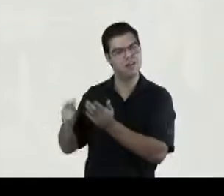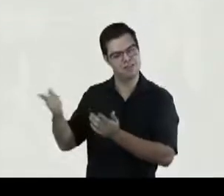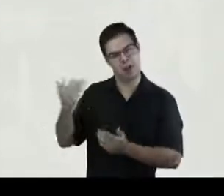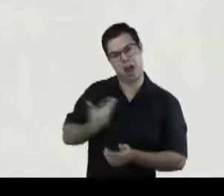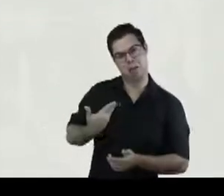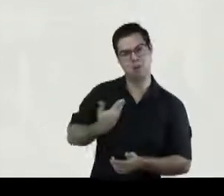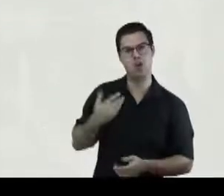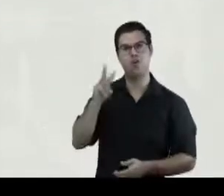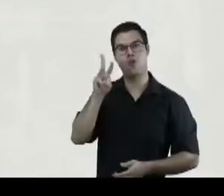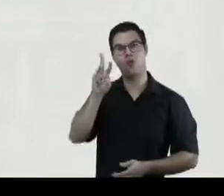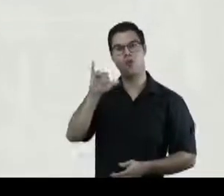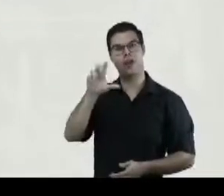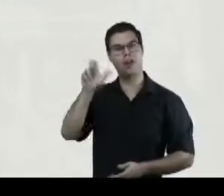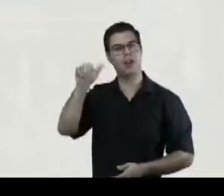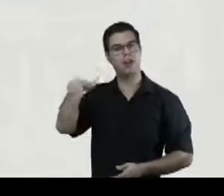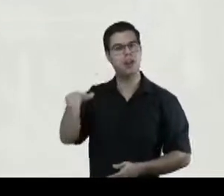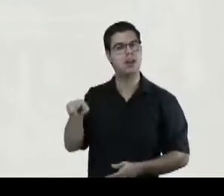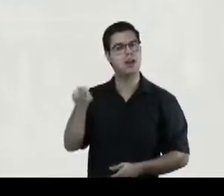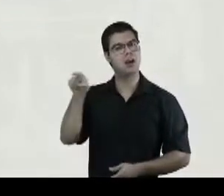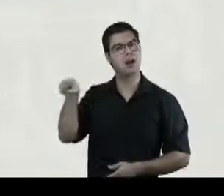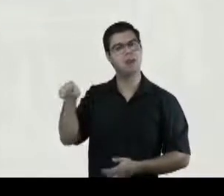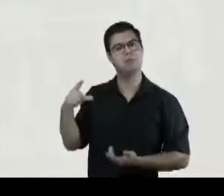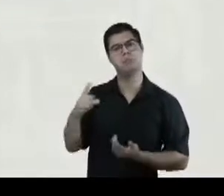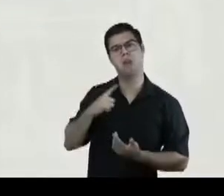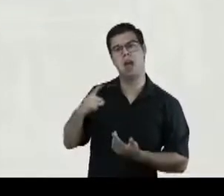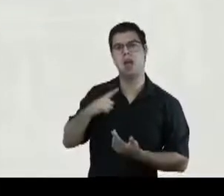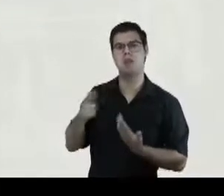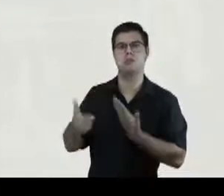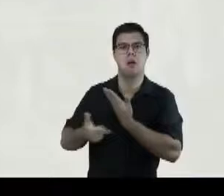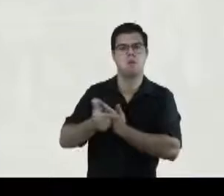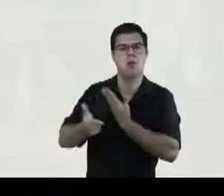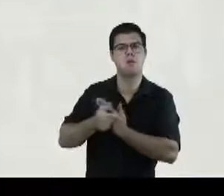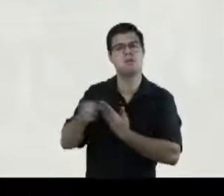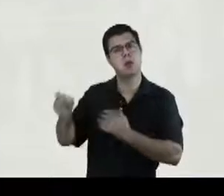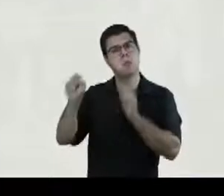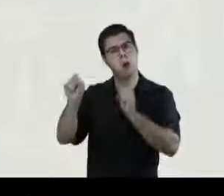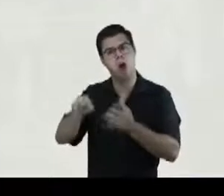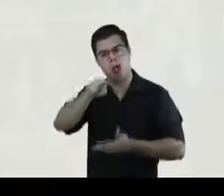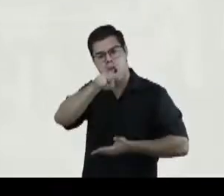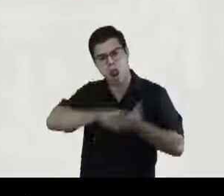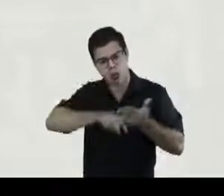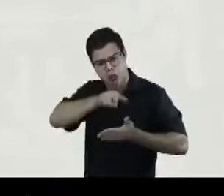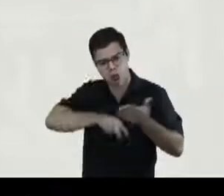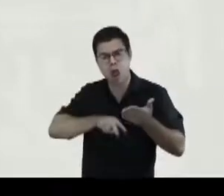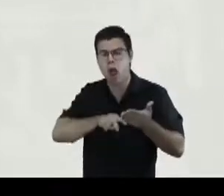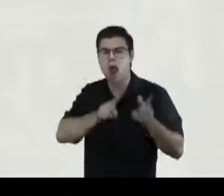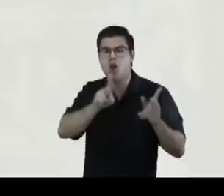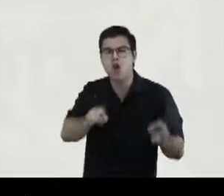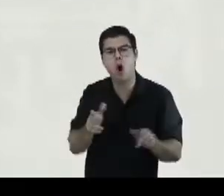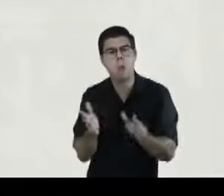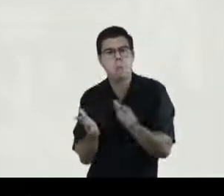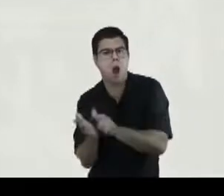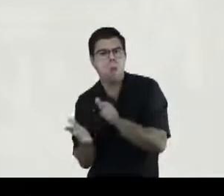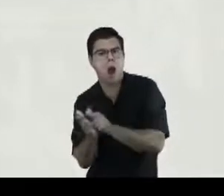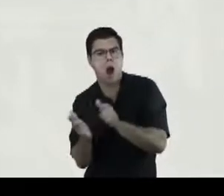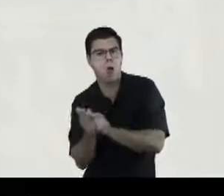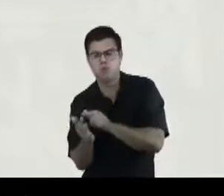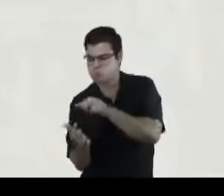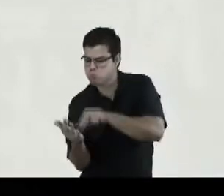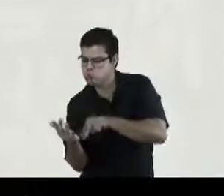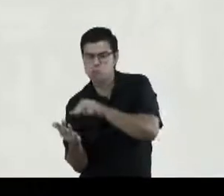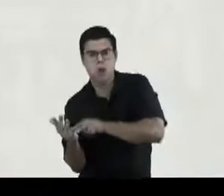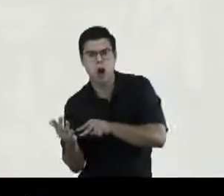papier. On pourrait lire exactement la même notice sur papier et ça ressemble exactement à ce que fait la